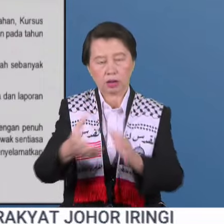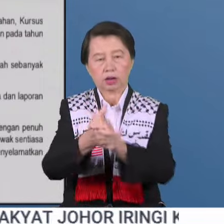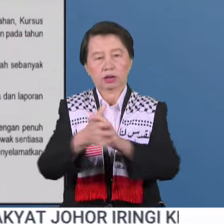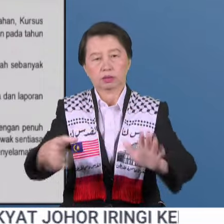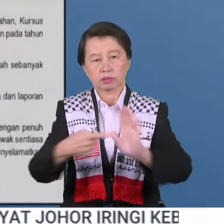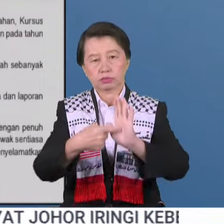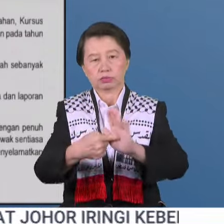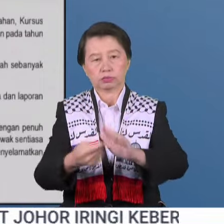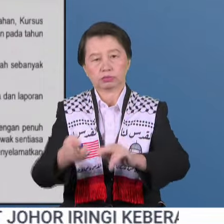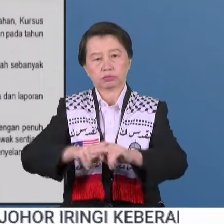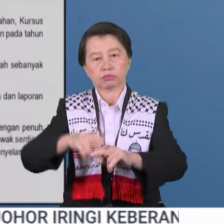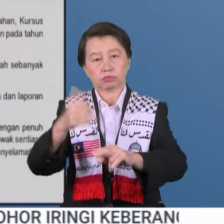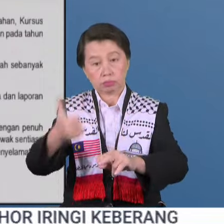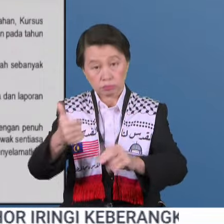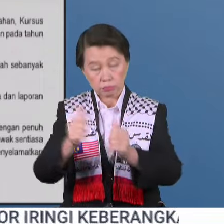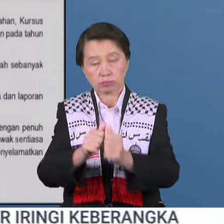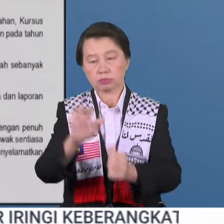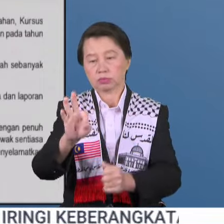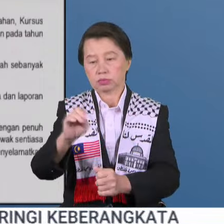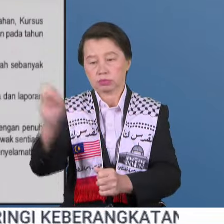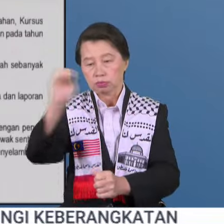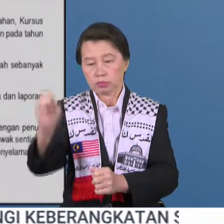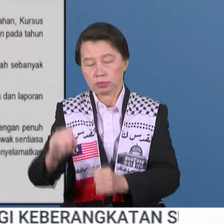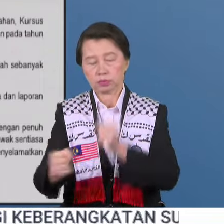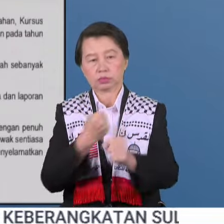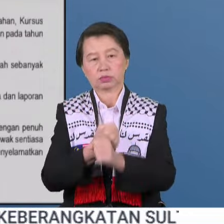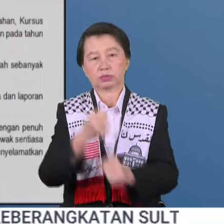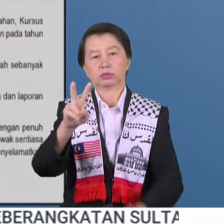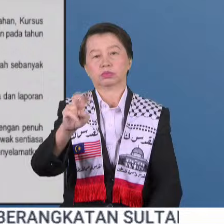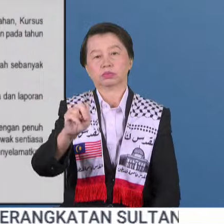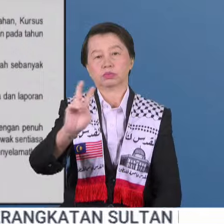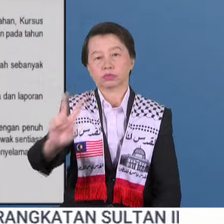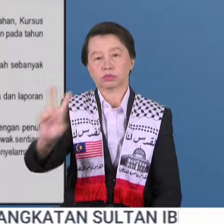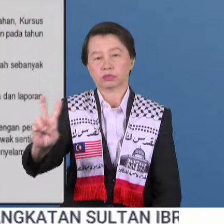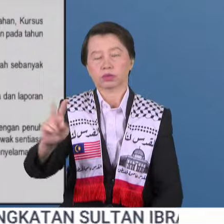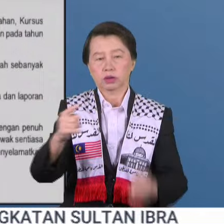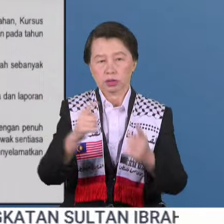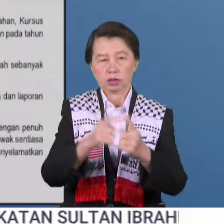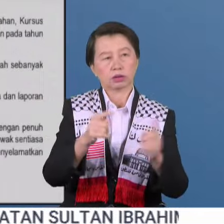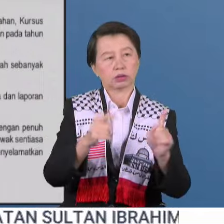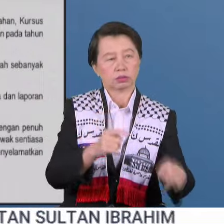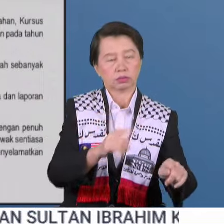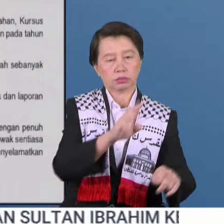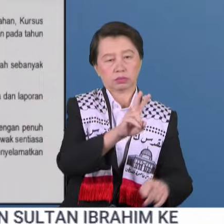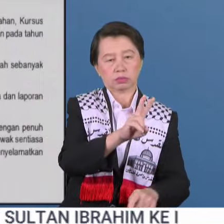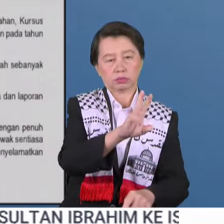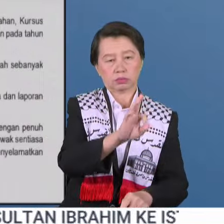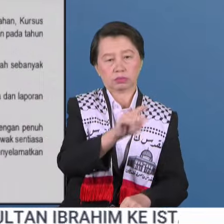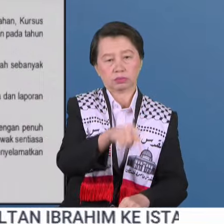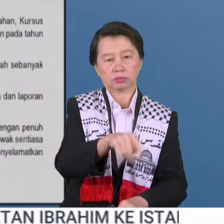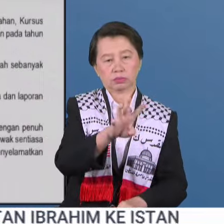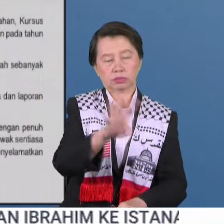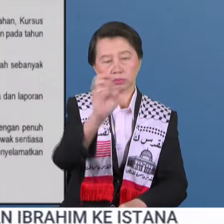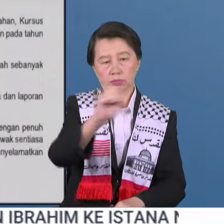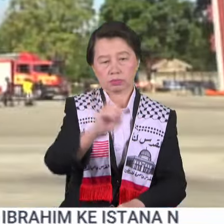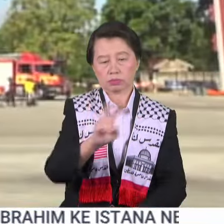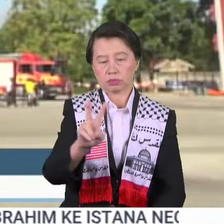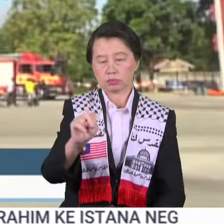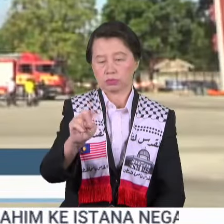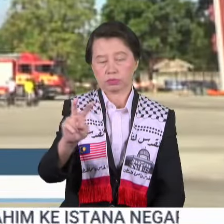turut menunjukkan peningkatan dari 90% pada Tahun 2022 kepada 94% pada tahun